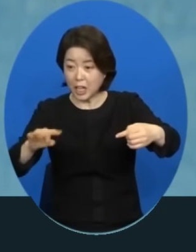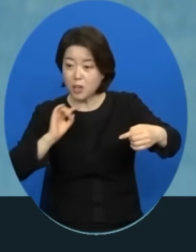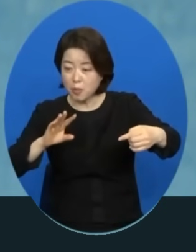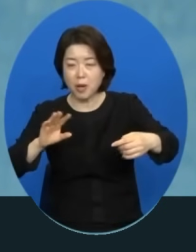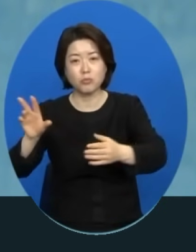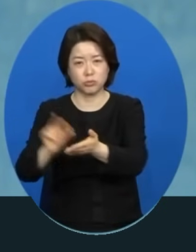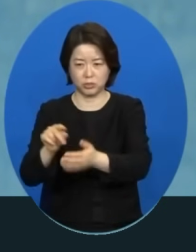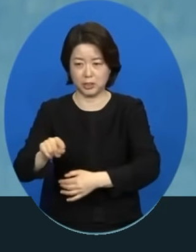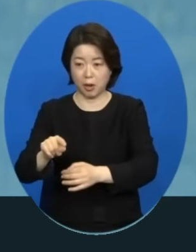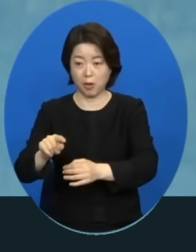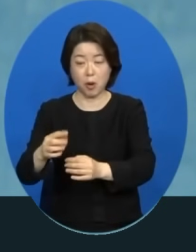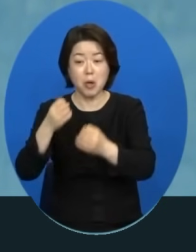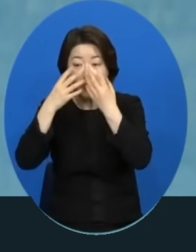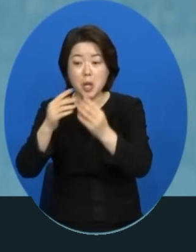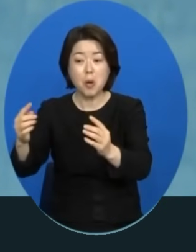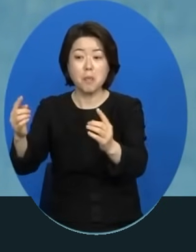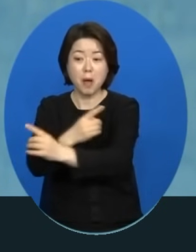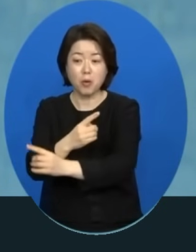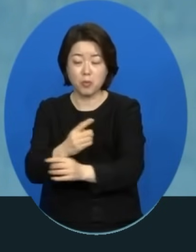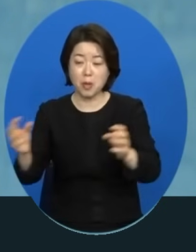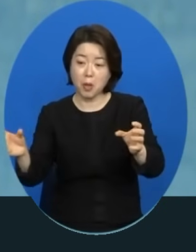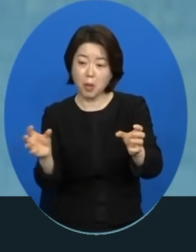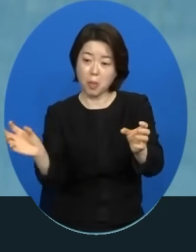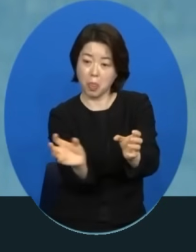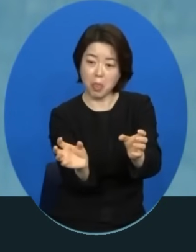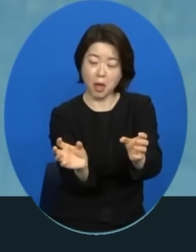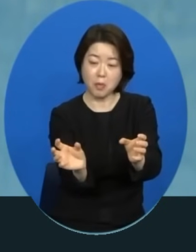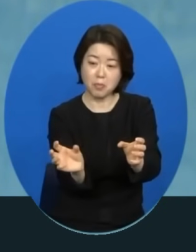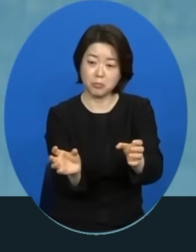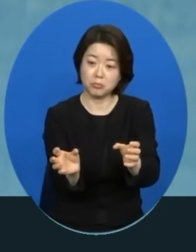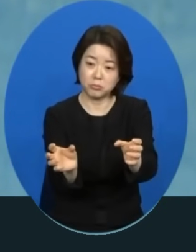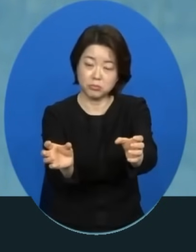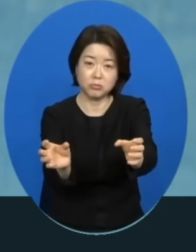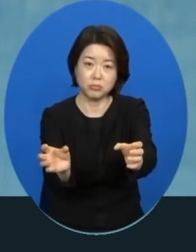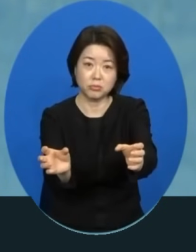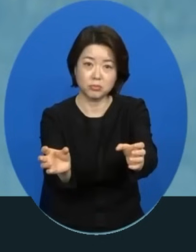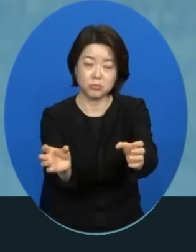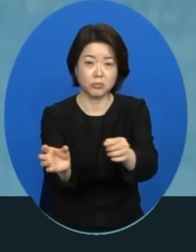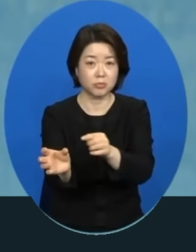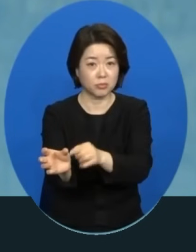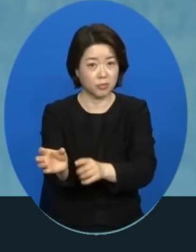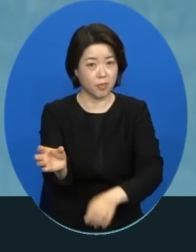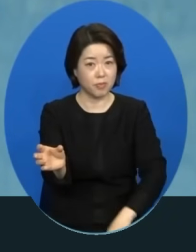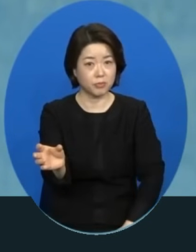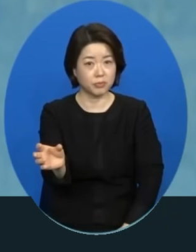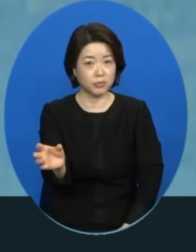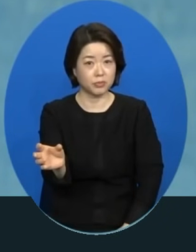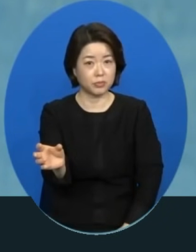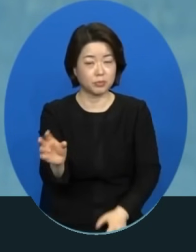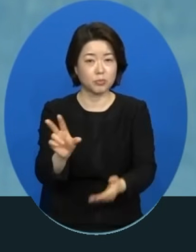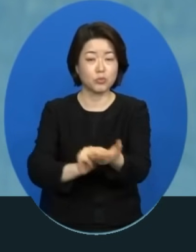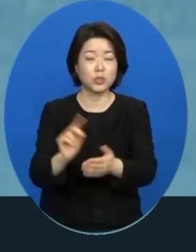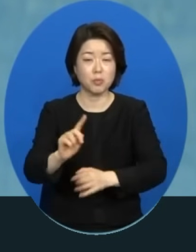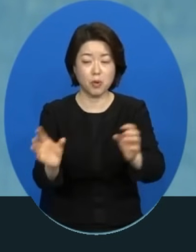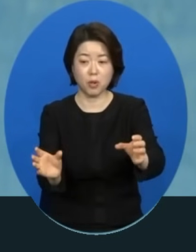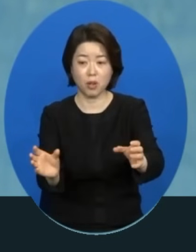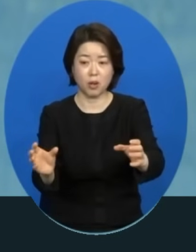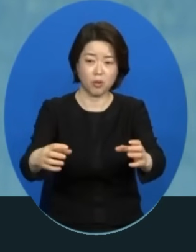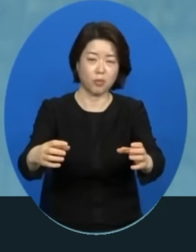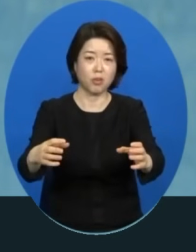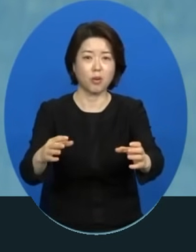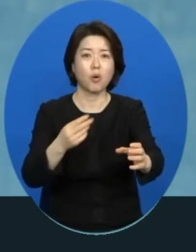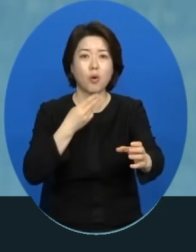이거야. 뭐 그럴 수도 있겠지만 뭐가 문제일까요? 정렬의 문제일 수도 있다는